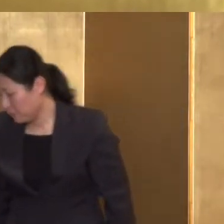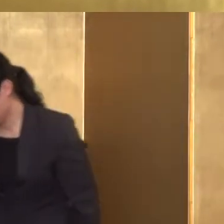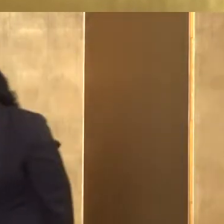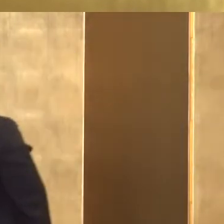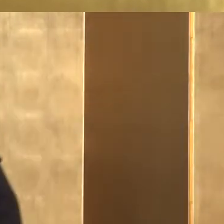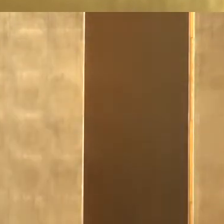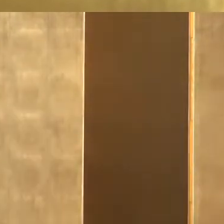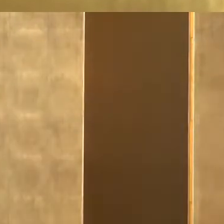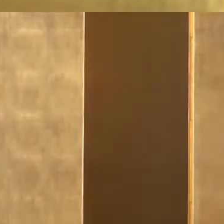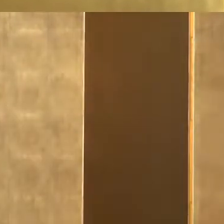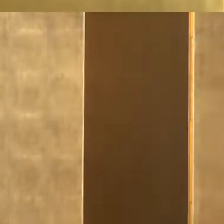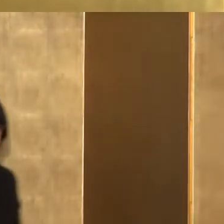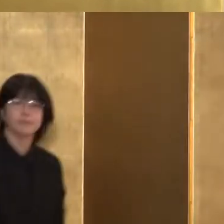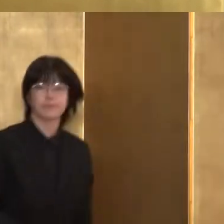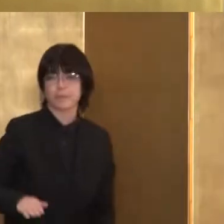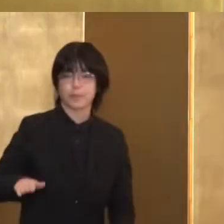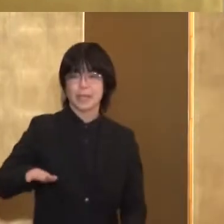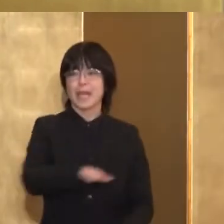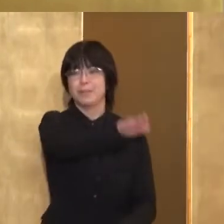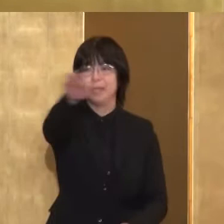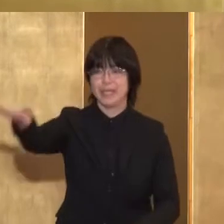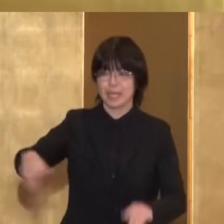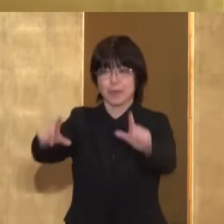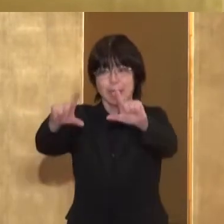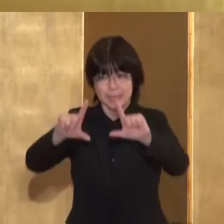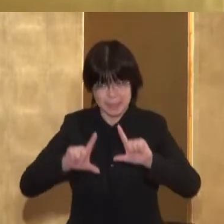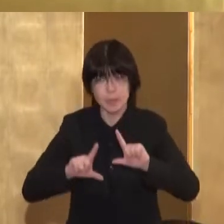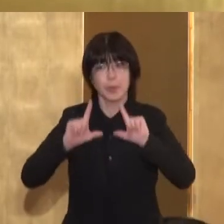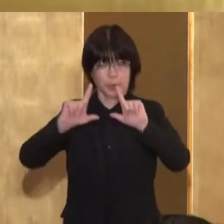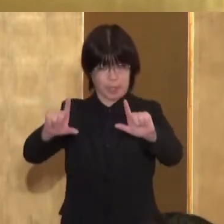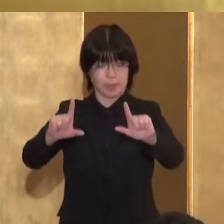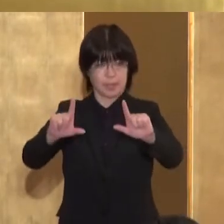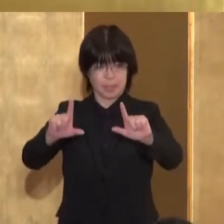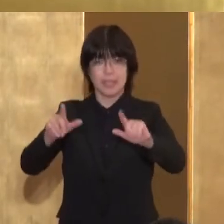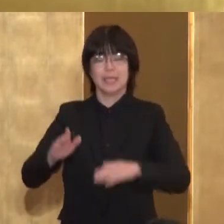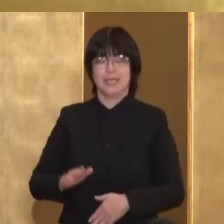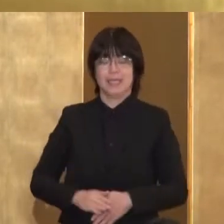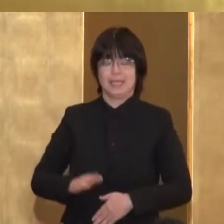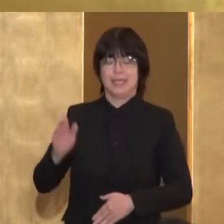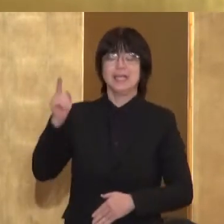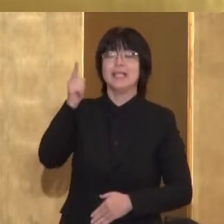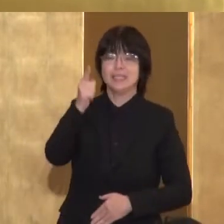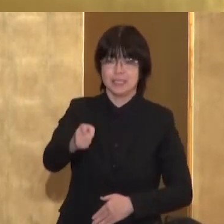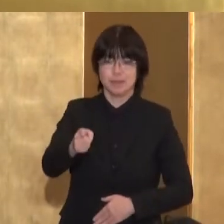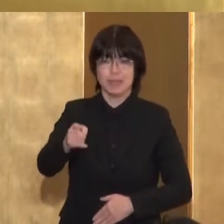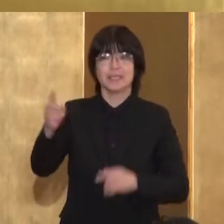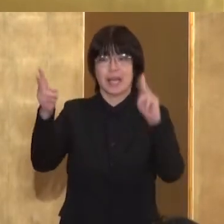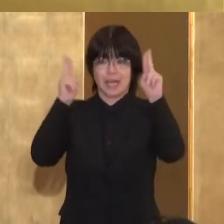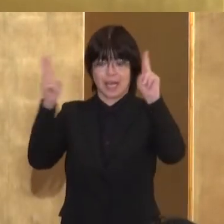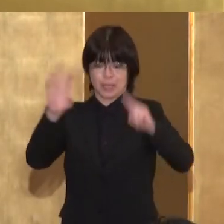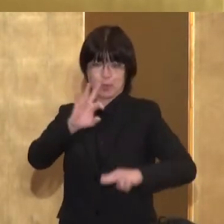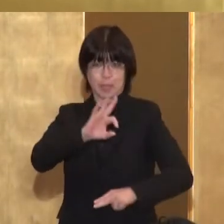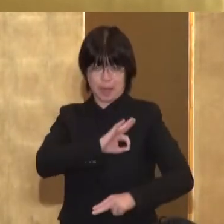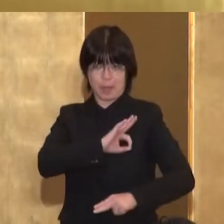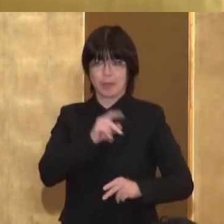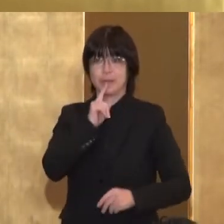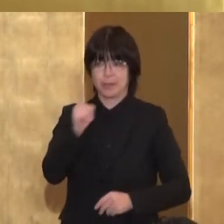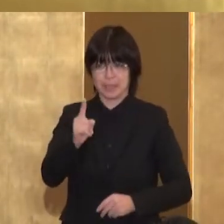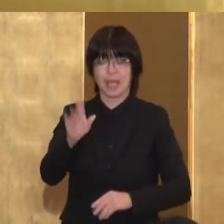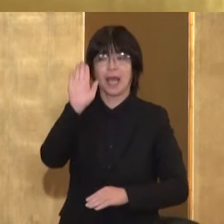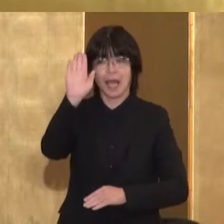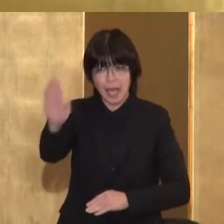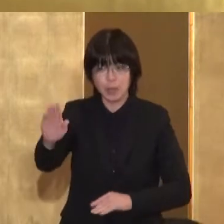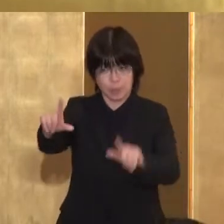ただきます。ご質問希望される方は挙手をお願いいたします。私が指名いたしますので、所属とお名前を明らかにされた上で質問をお願いいたします